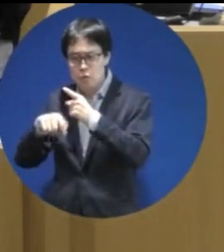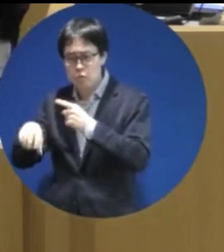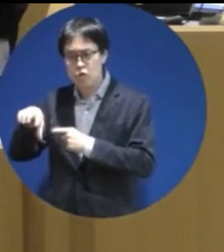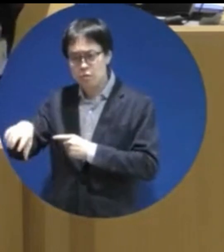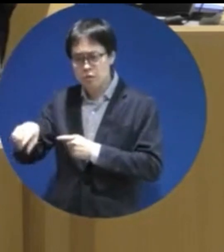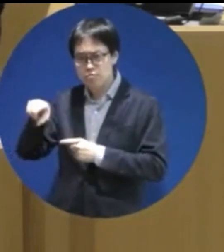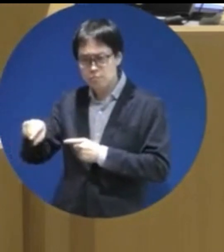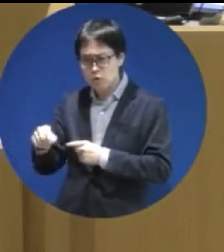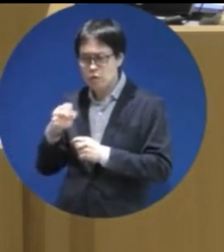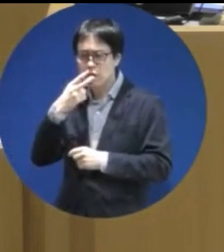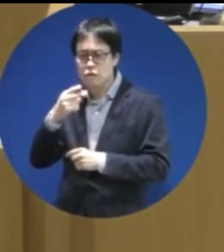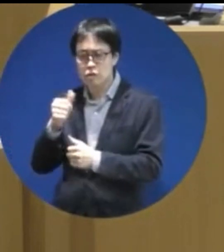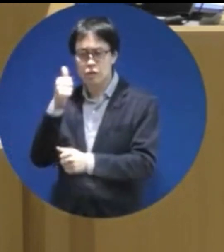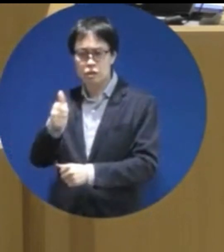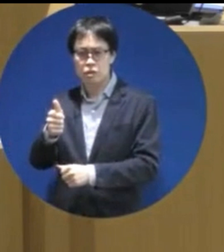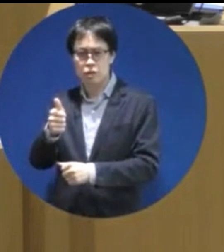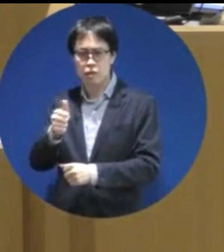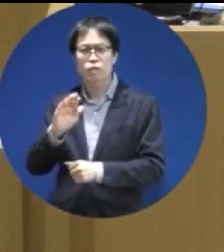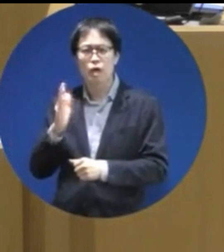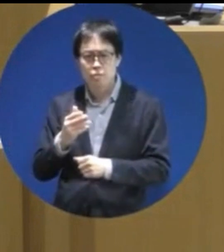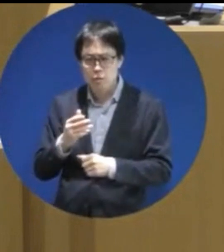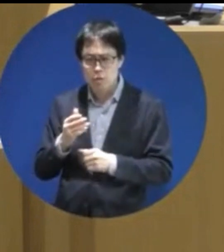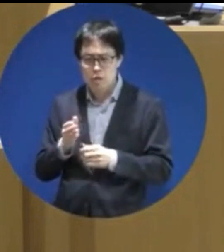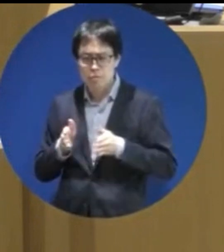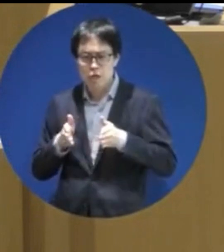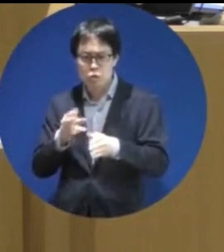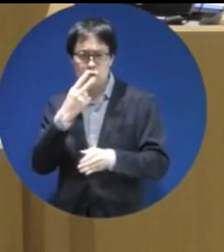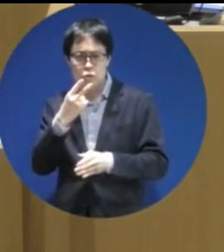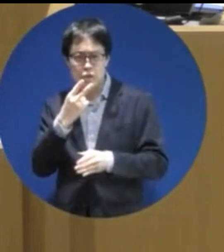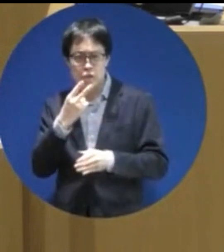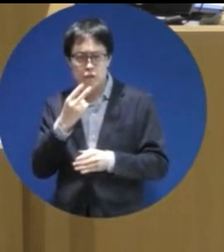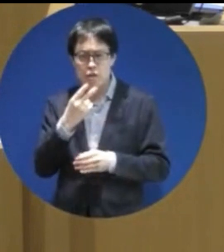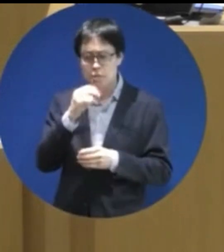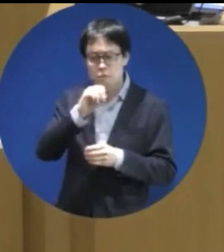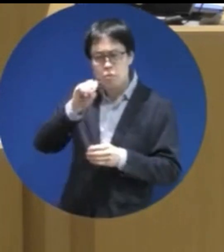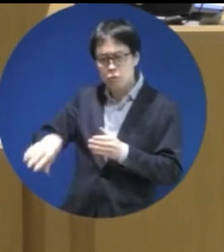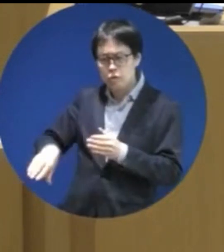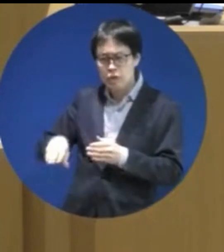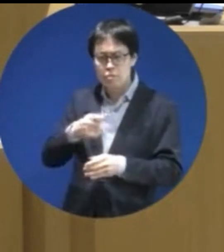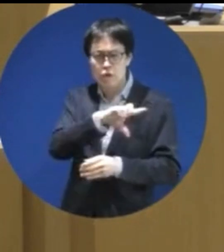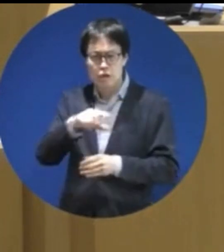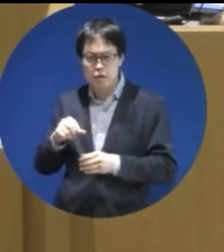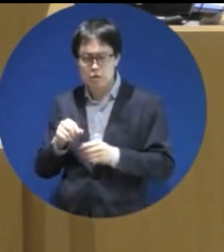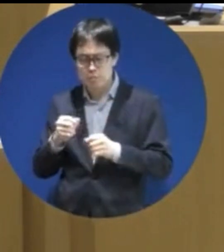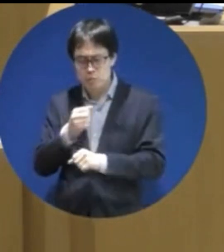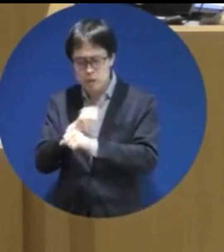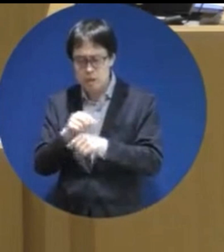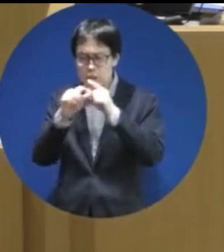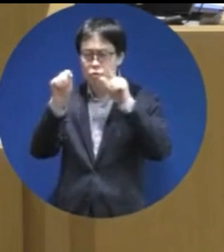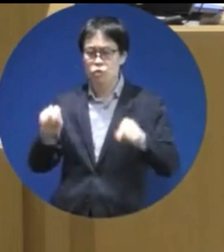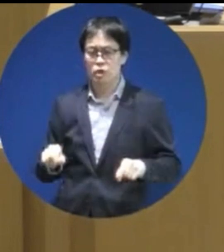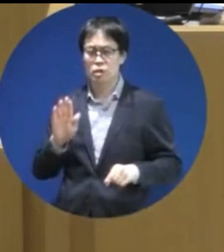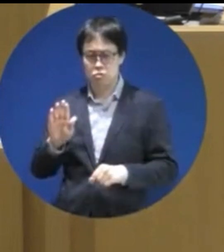での喫煙を禁止しましたが、それでもなお路上喫煙やタバコのポイ捨てなどが深刻な問題となっております。